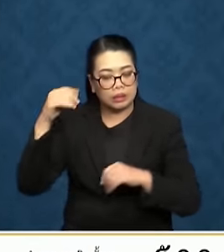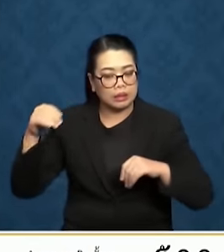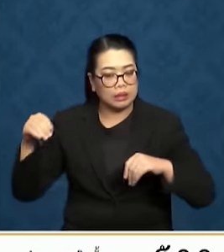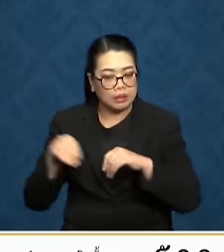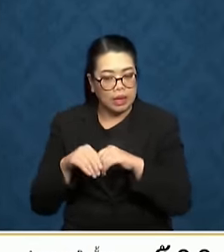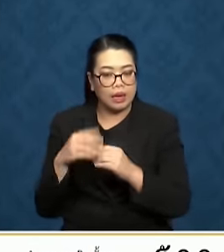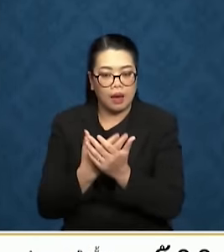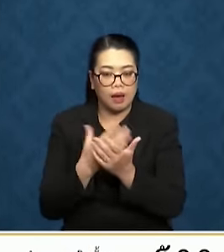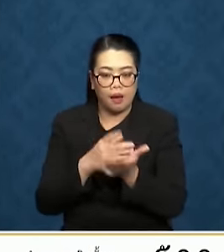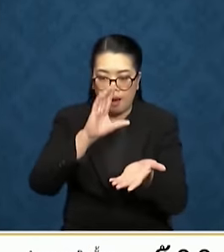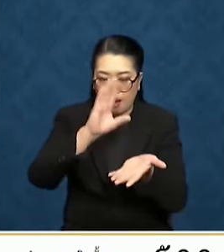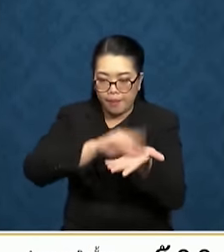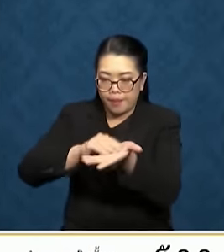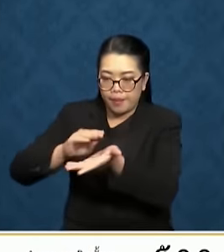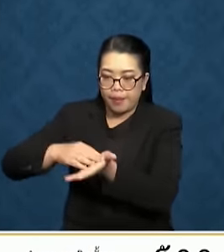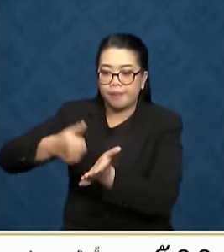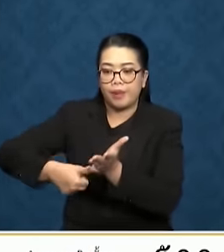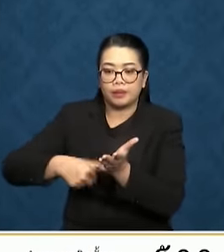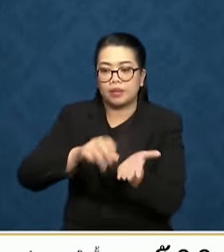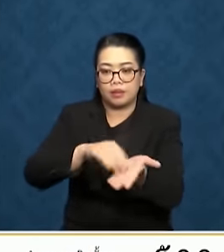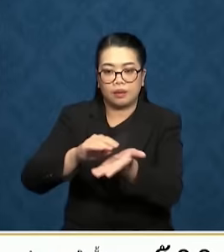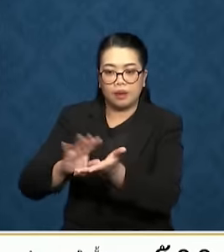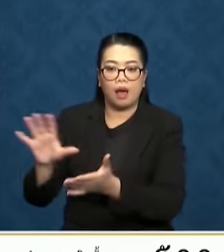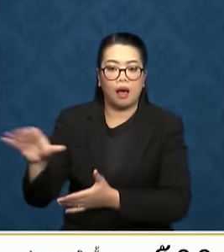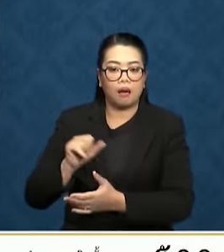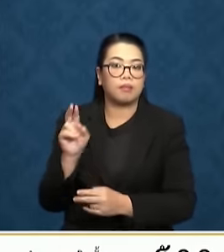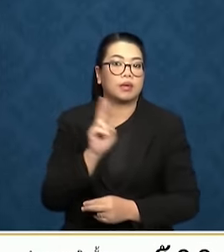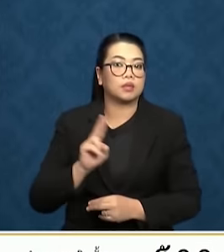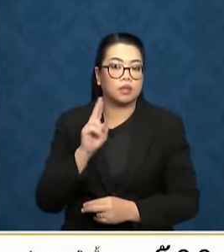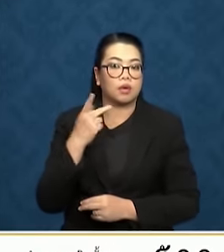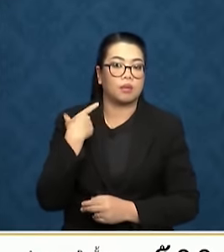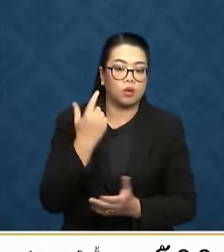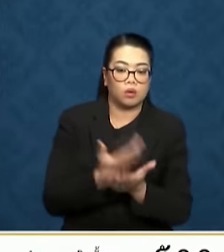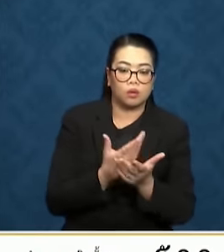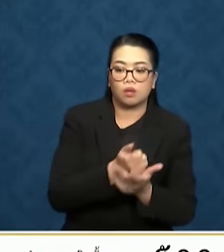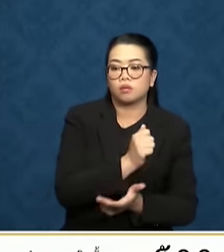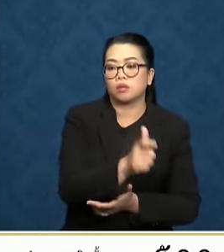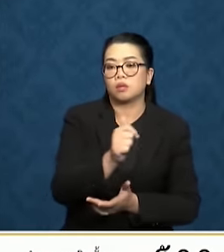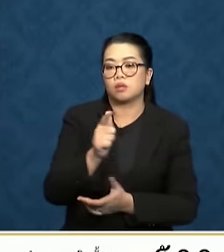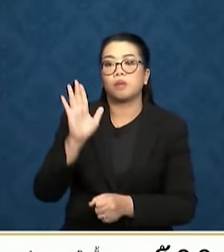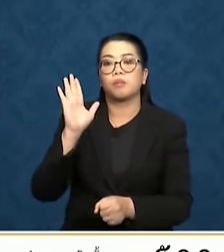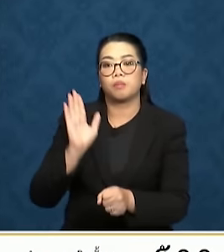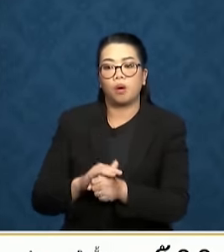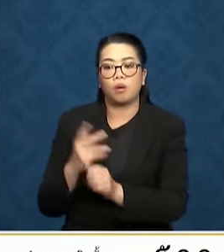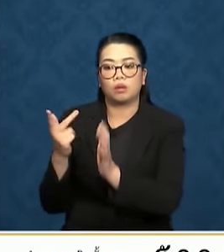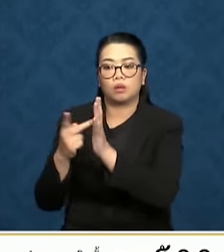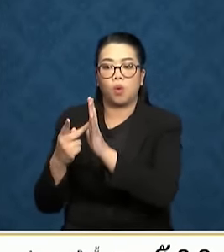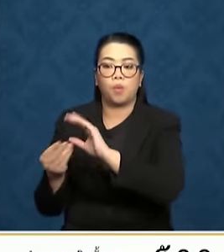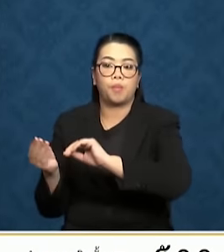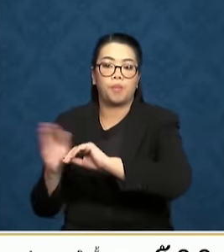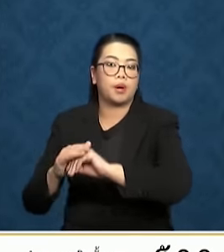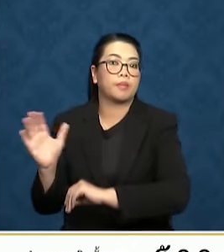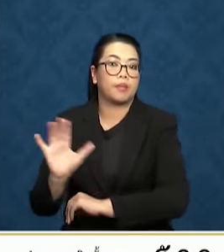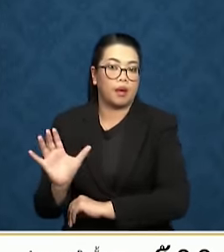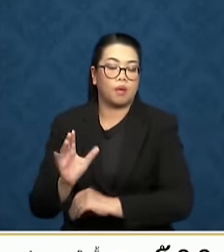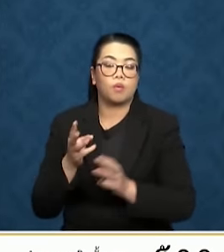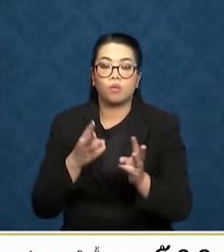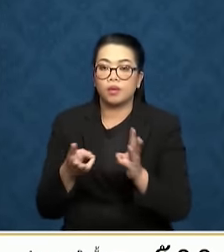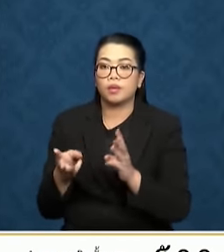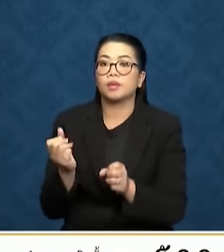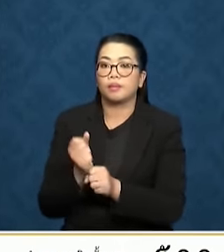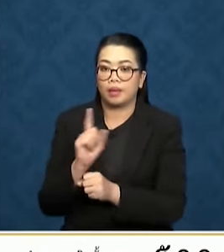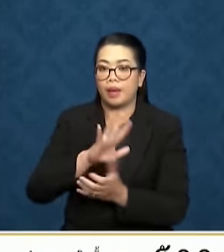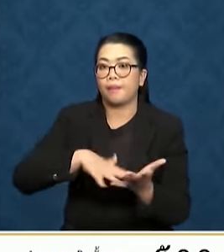สามารถที่จะเป็นรายได้ที่จะเอามาใช้อ่าใช้จ่ายในประเทศได้โดยที่ไม่ต้องกู้มากขึ้นต่อมา